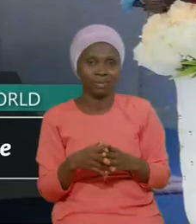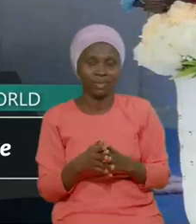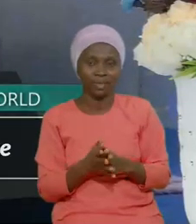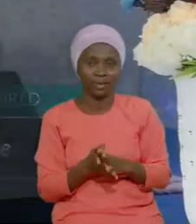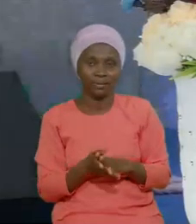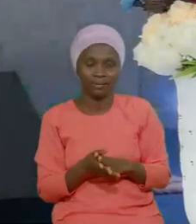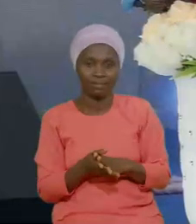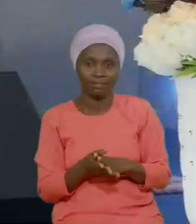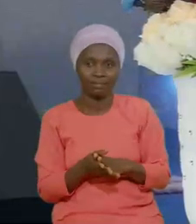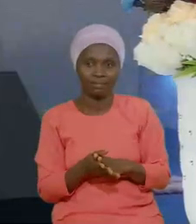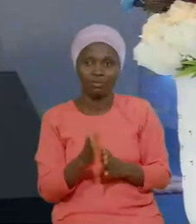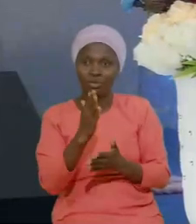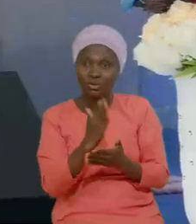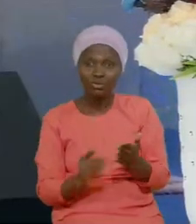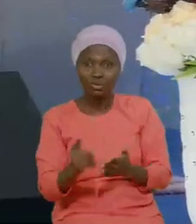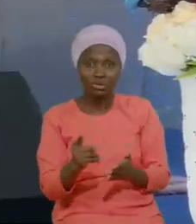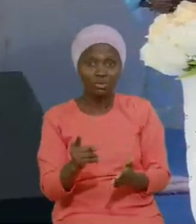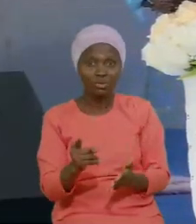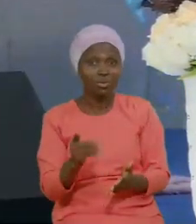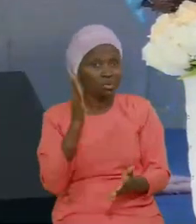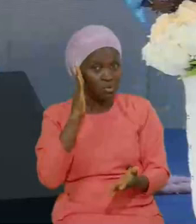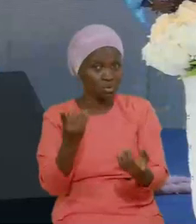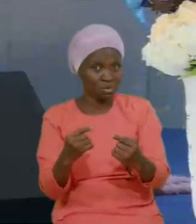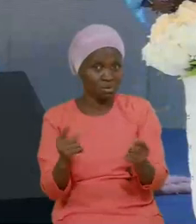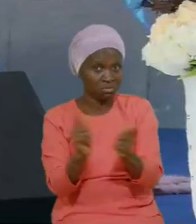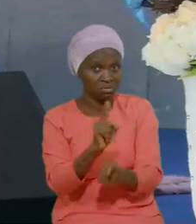C'est pourquoi il dit, change ton attitude vis-à-vis des gens.